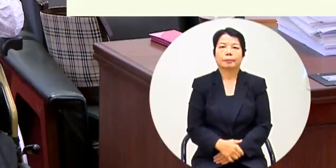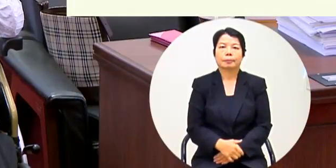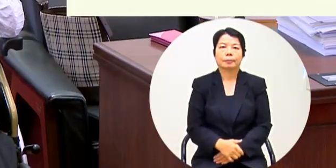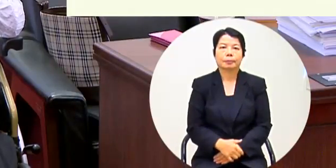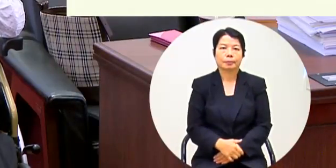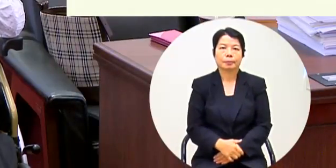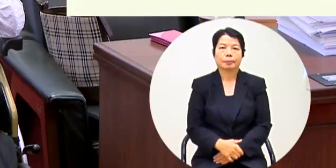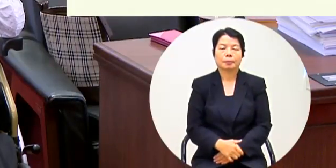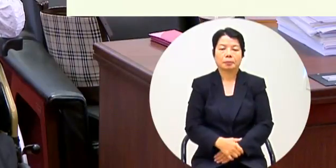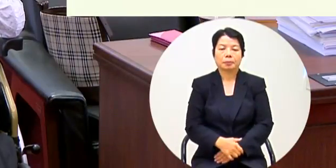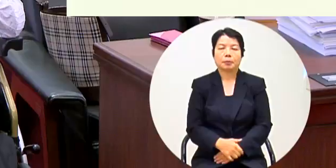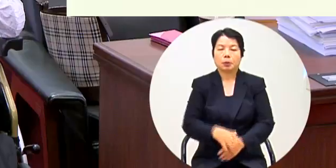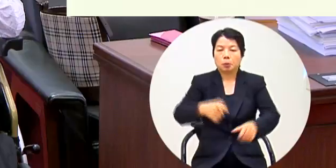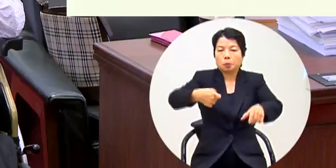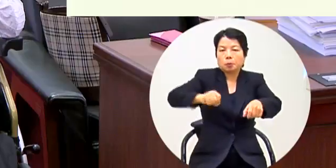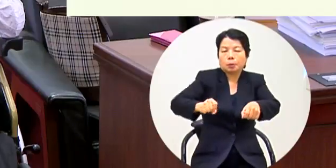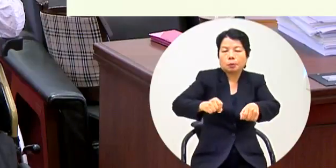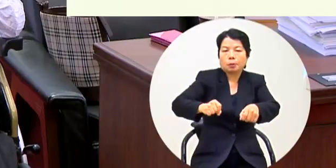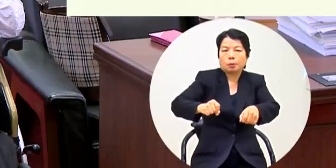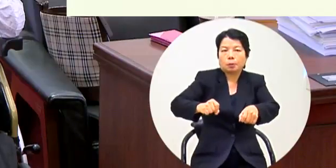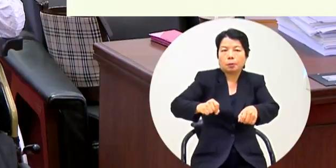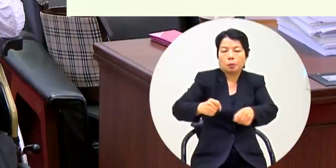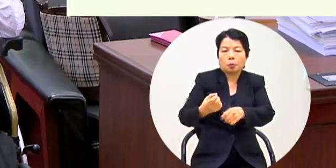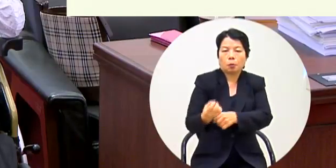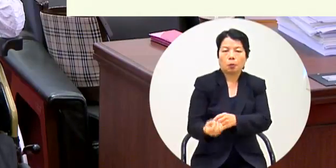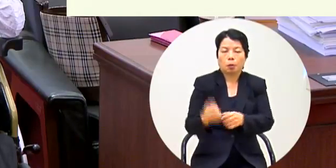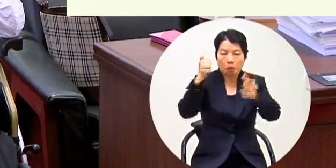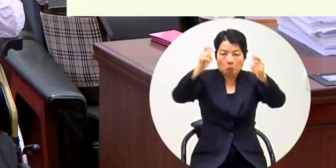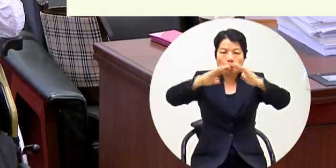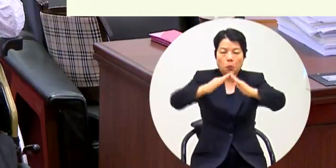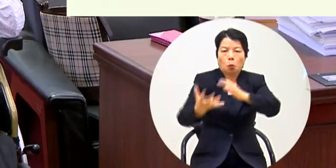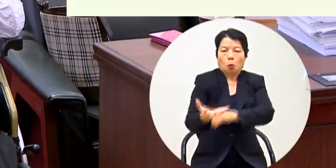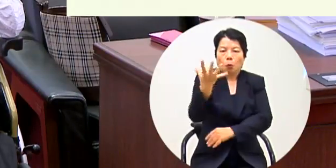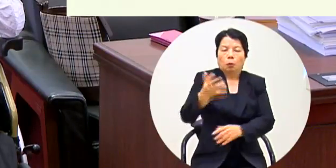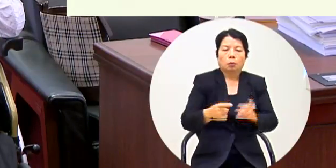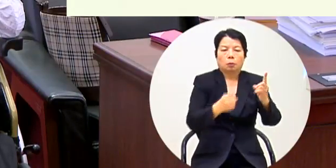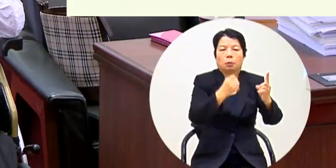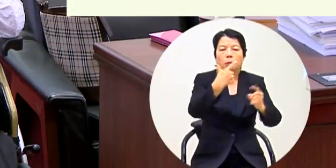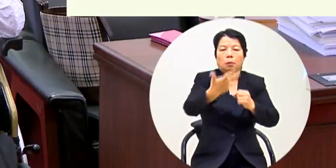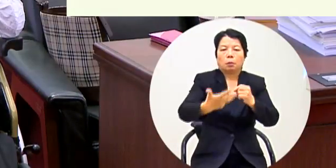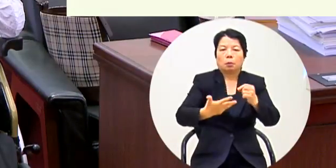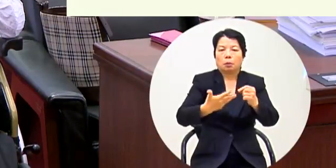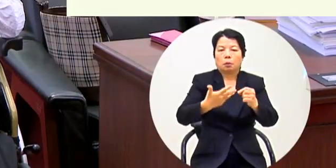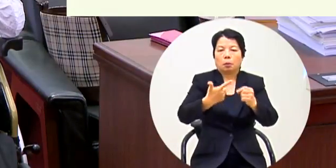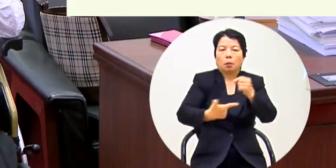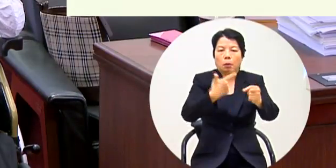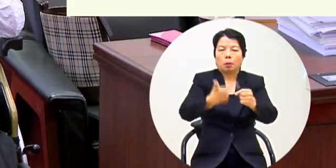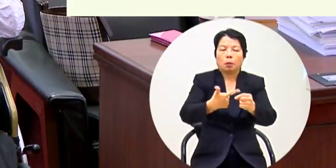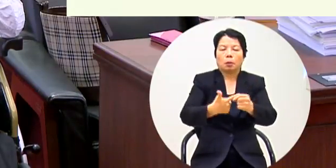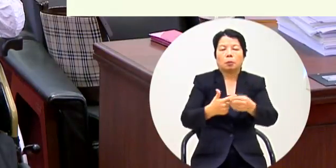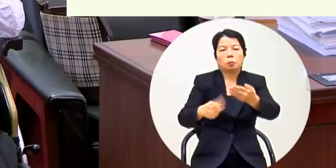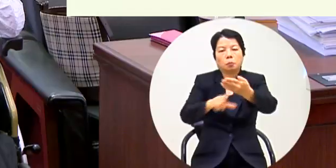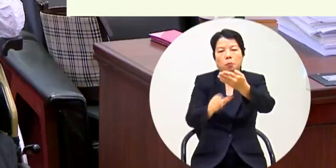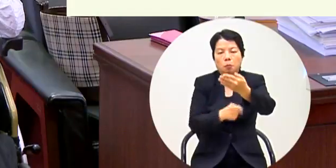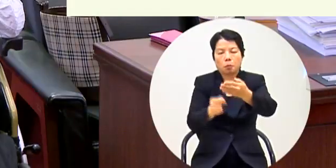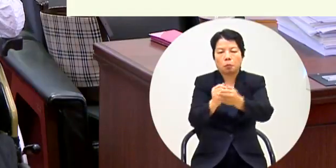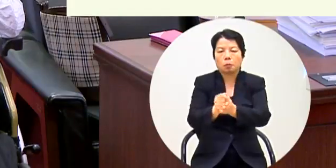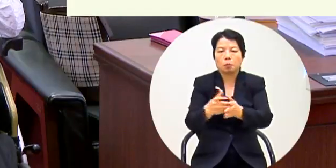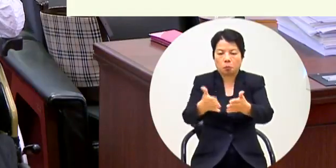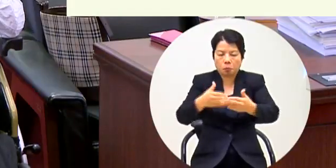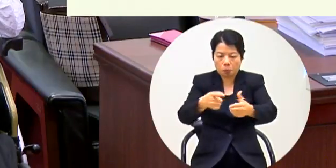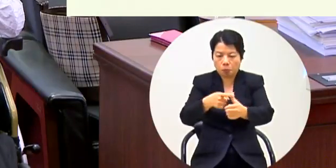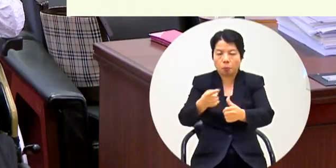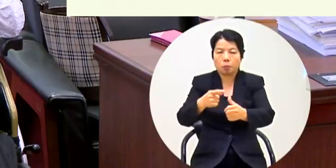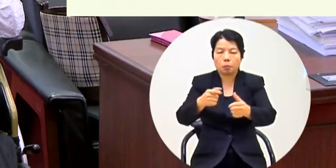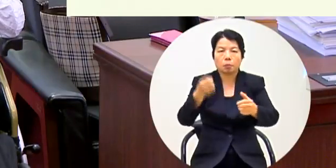市真的是非常多，如果从106年9月底的这个排行来看，新北市218万辆，高雄